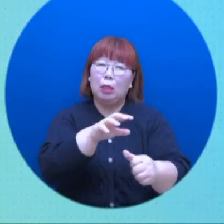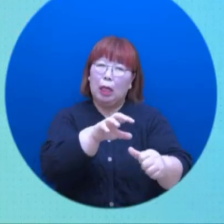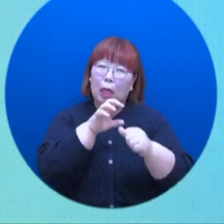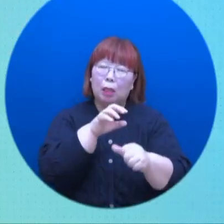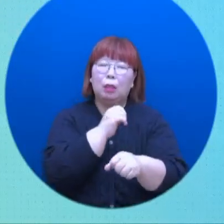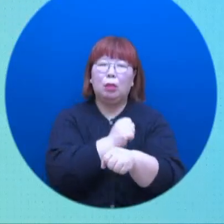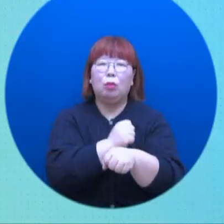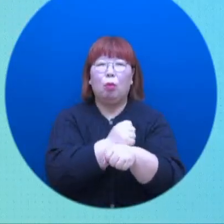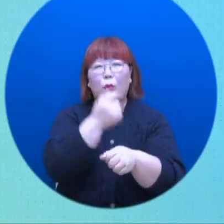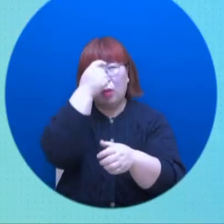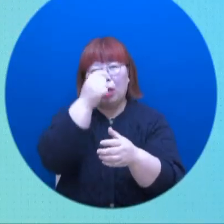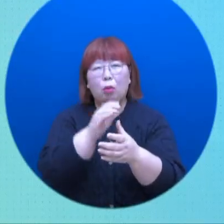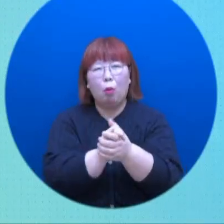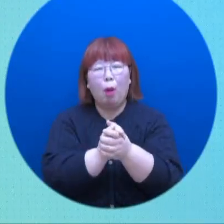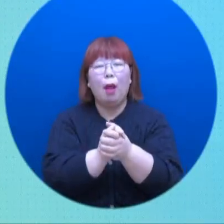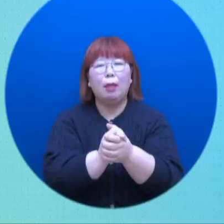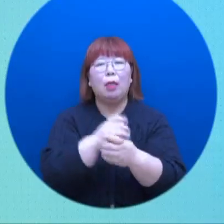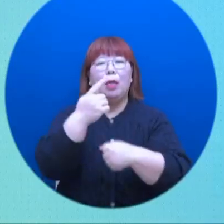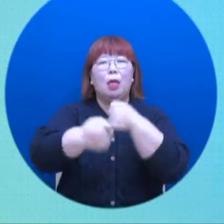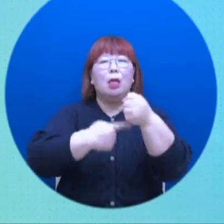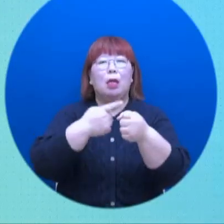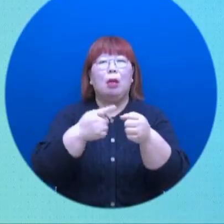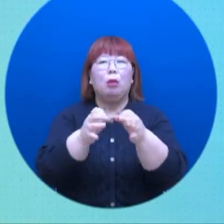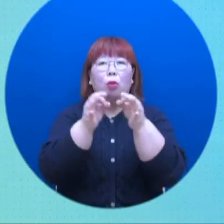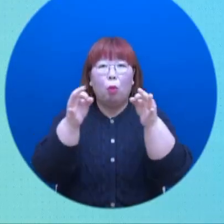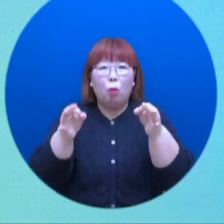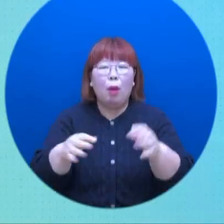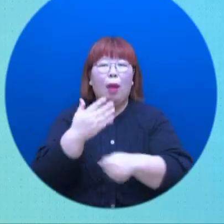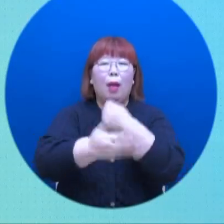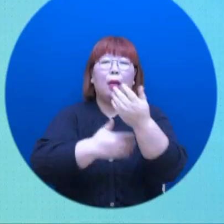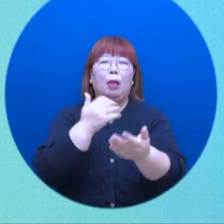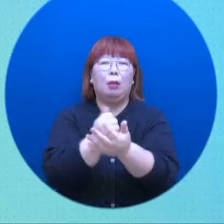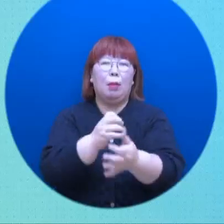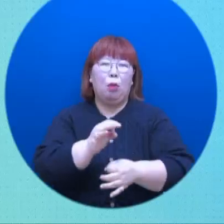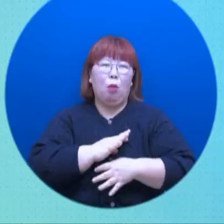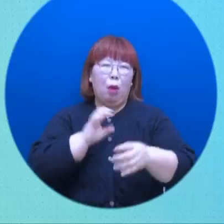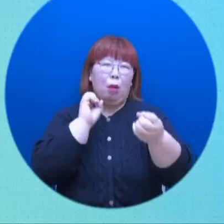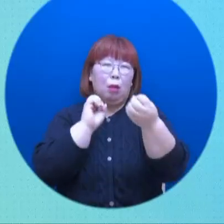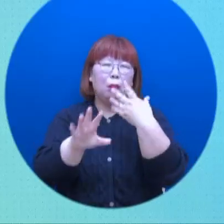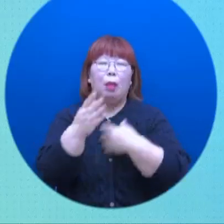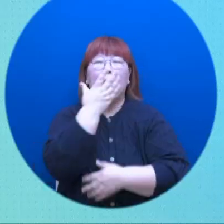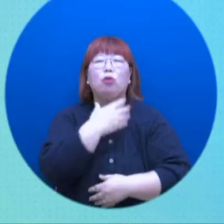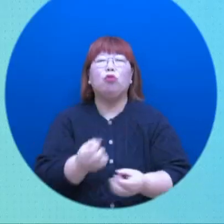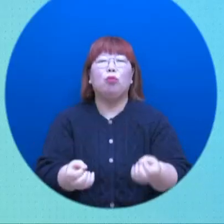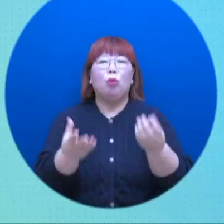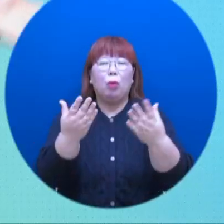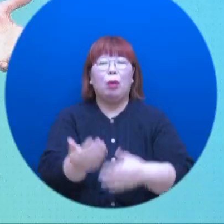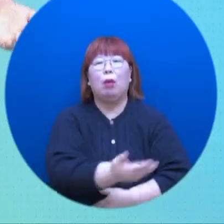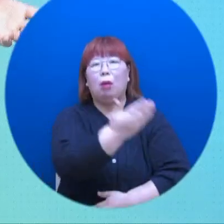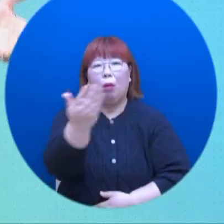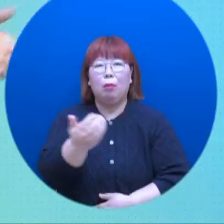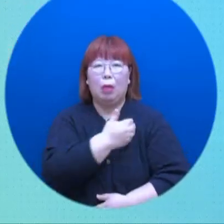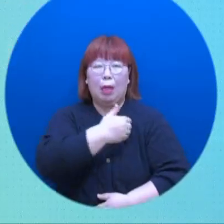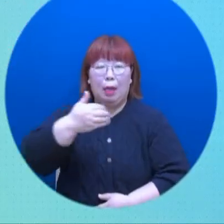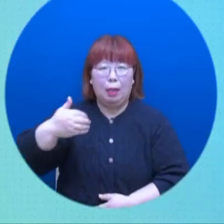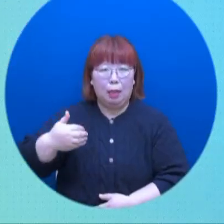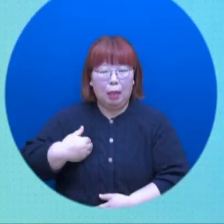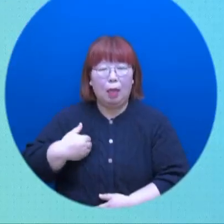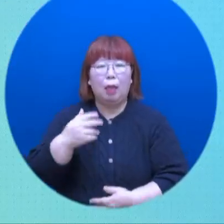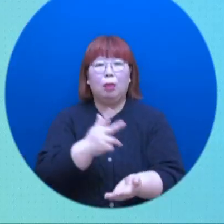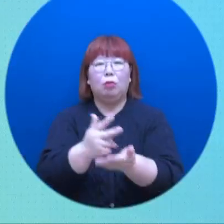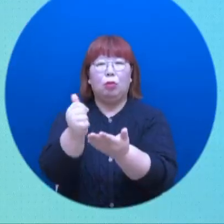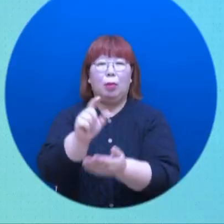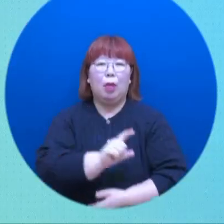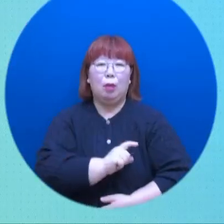기도하는 이 올해 안에 하나님의 놀라운 기도의 응답의 축복이 여러분에게 가득하게 되기를 주님의